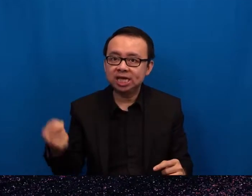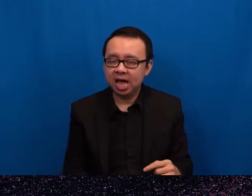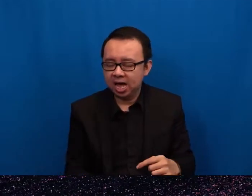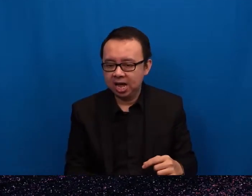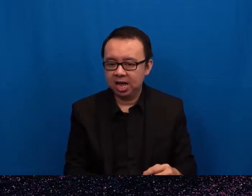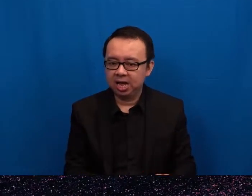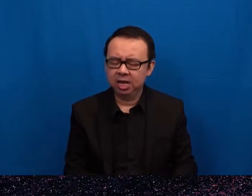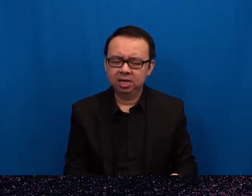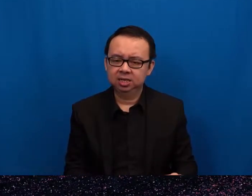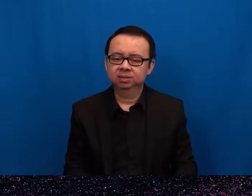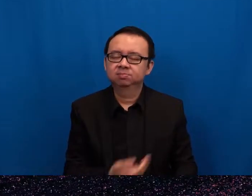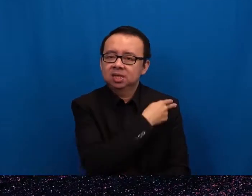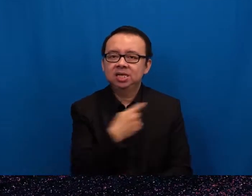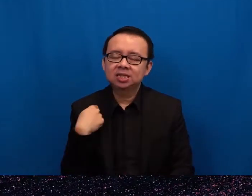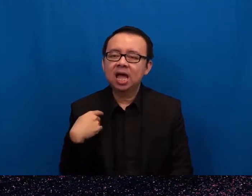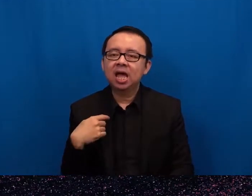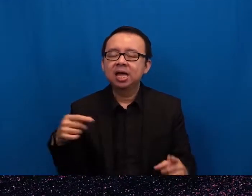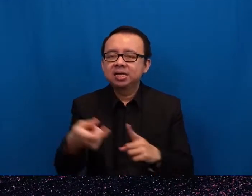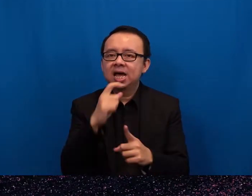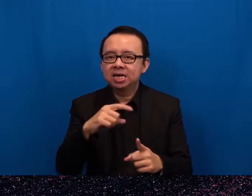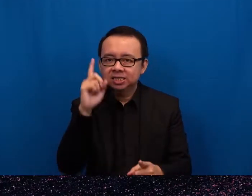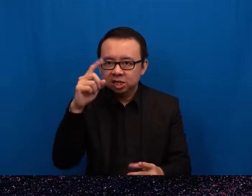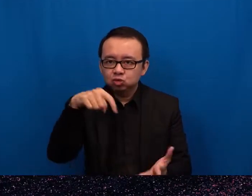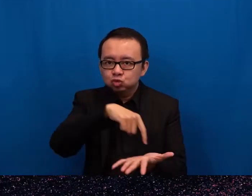kita itu dari satu sumber minumnya.